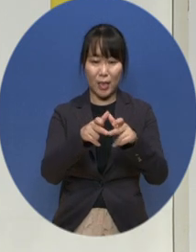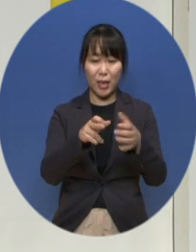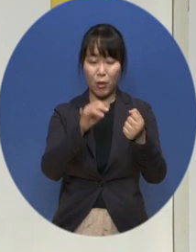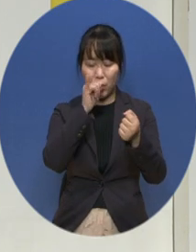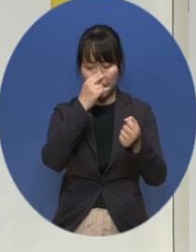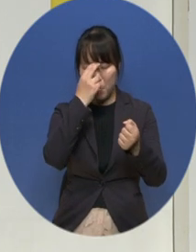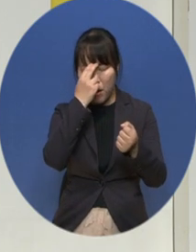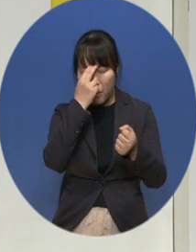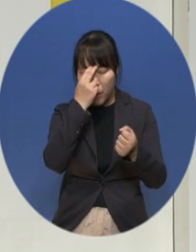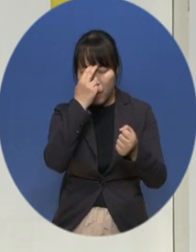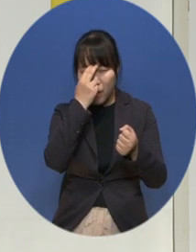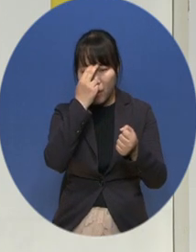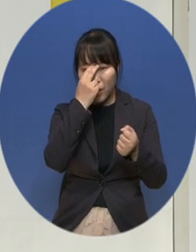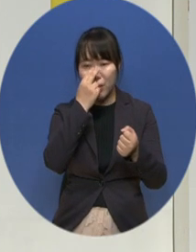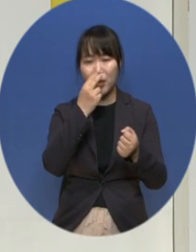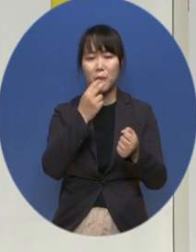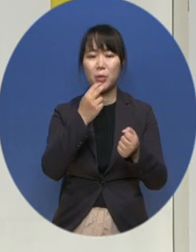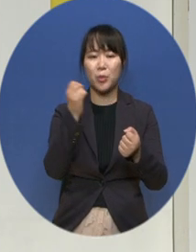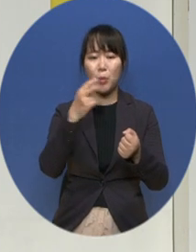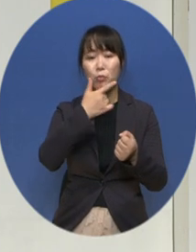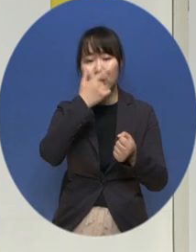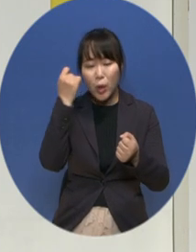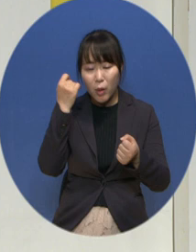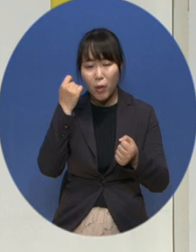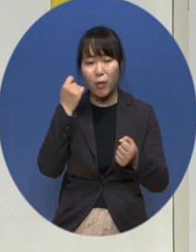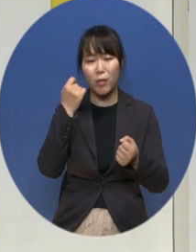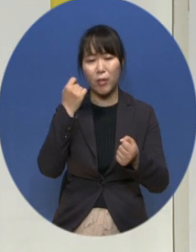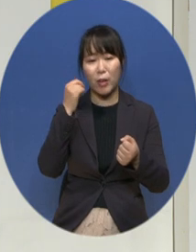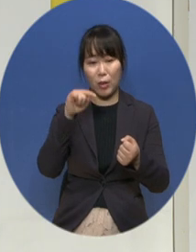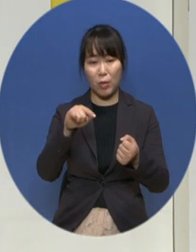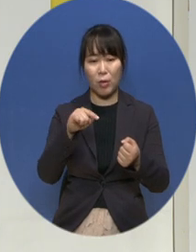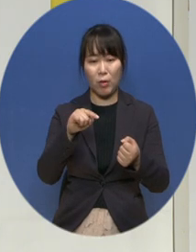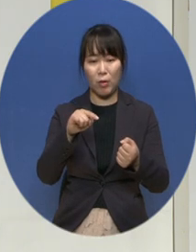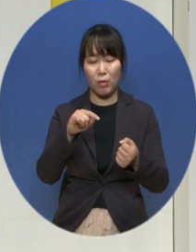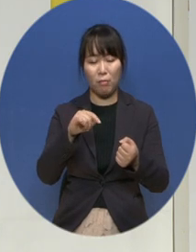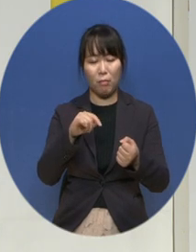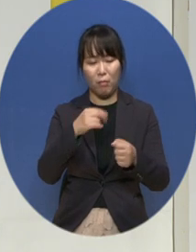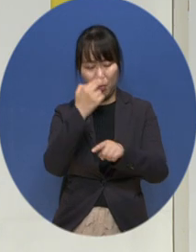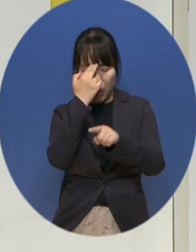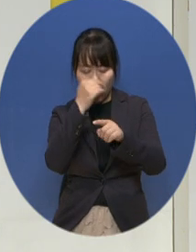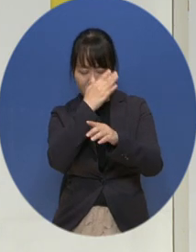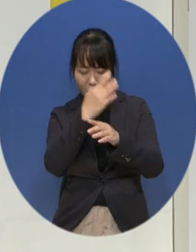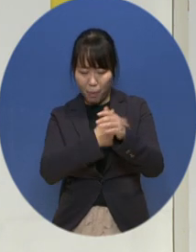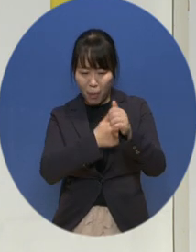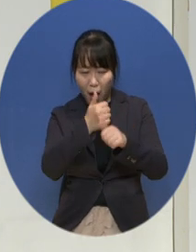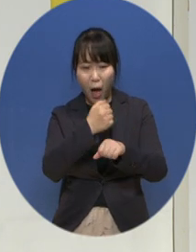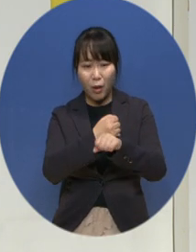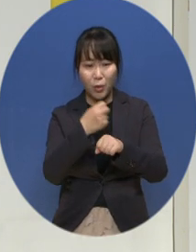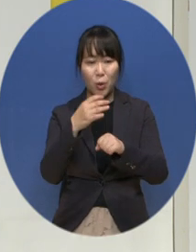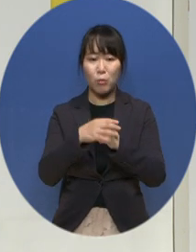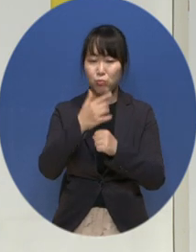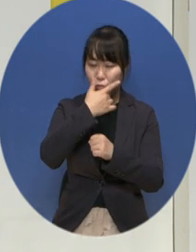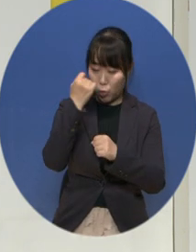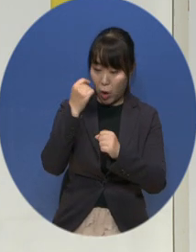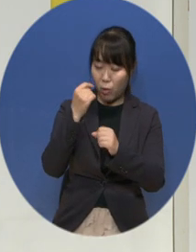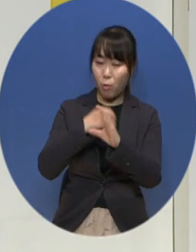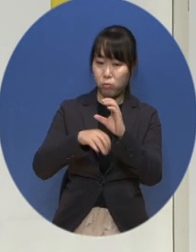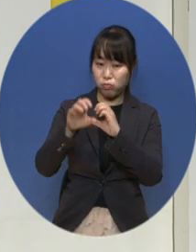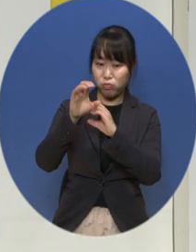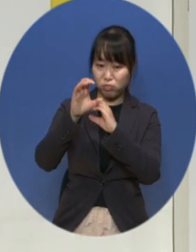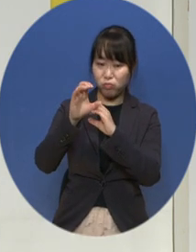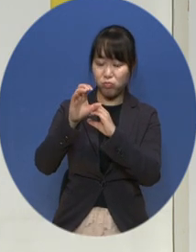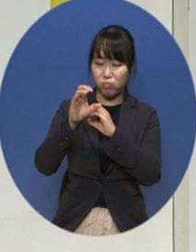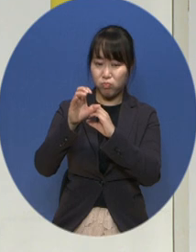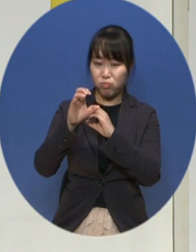있는 걸림돌 부족한 부분을 좀 걸림 떨어 없애고 또 부족한